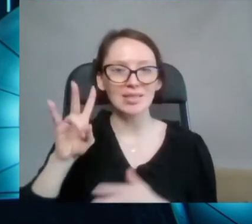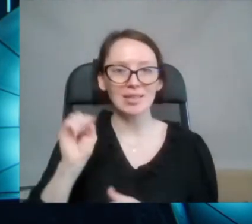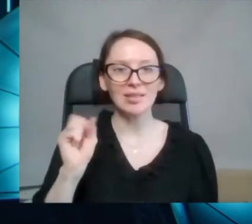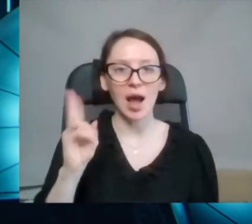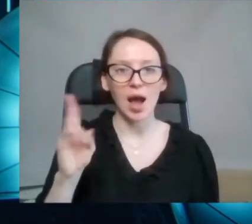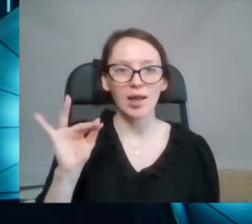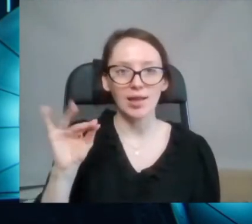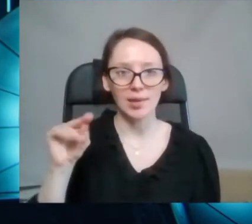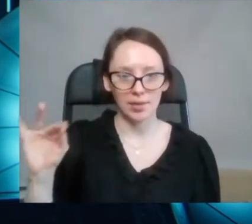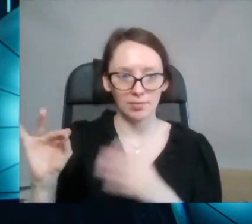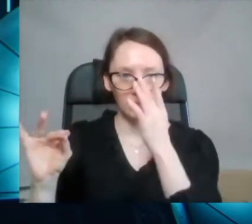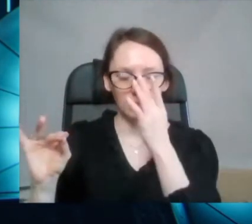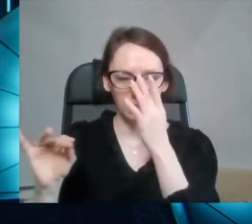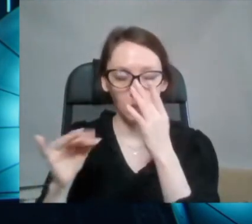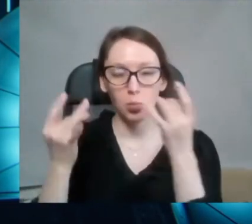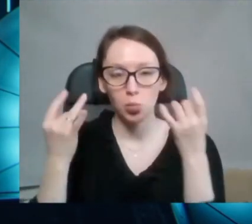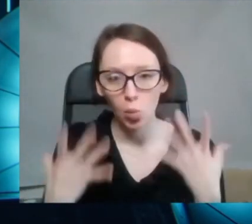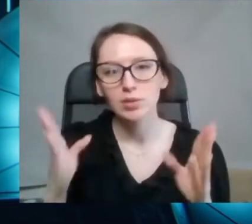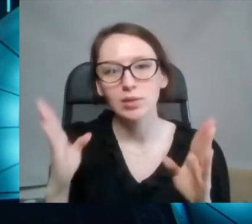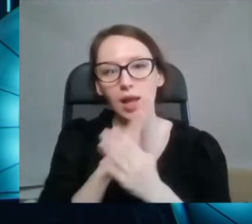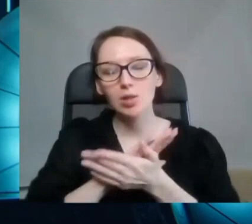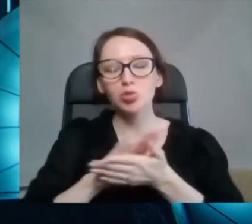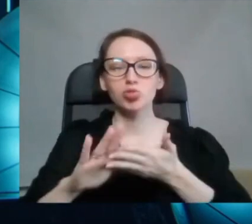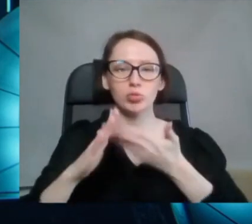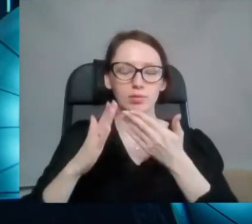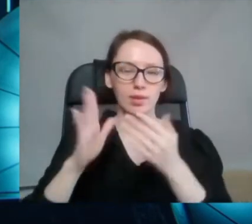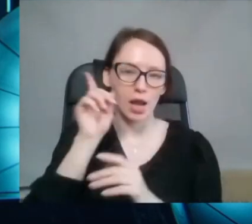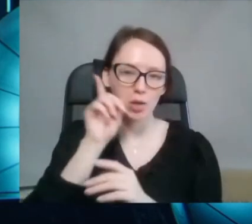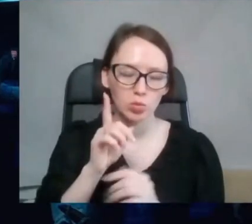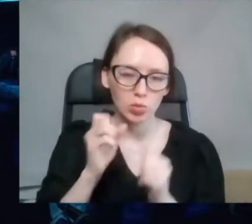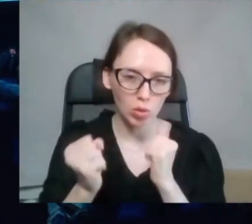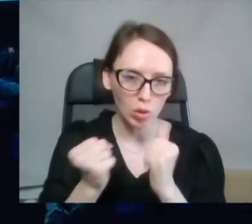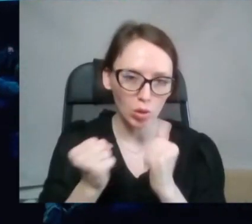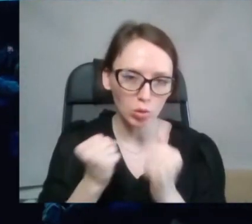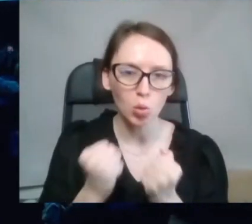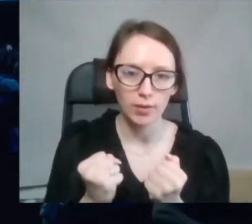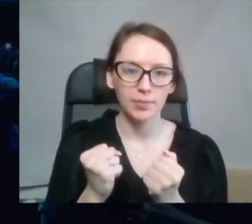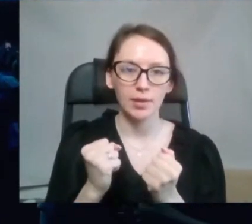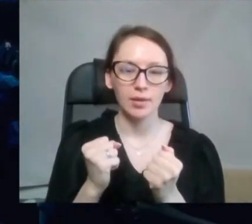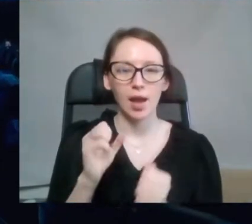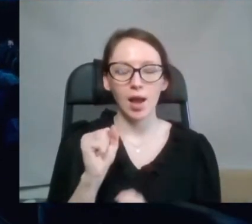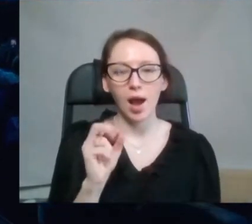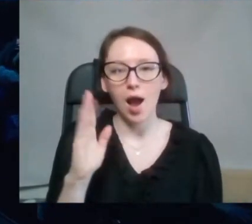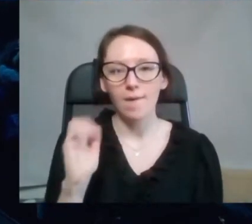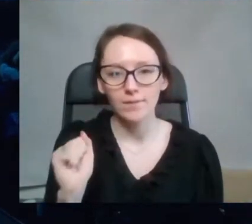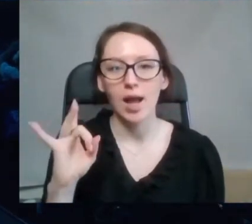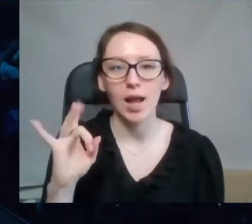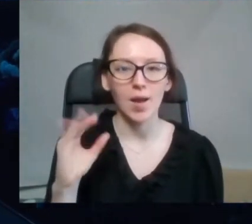Просто, экологично, надежно. С диском-активатором V-Lab Aquarifoner.